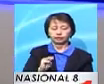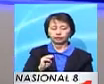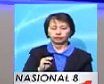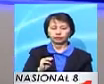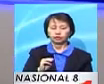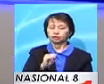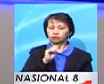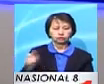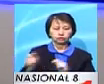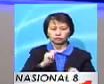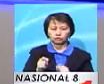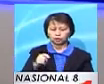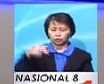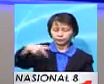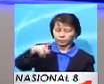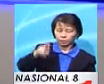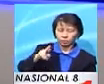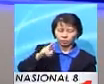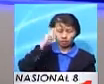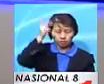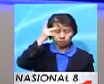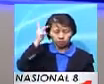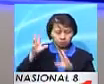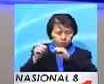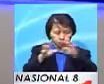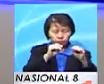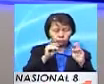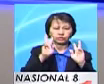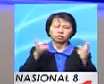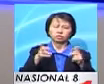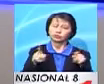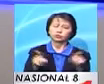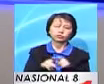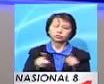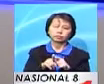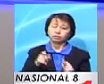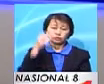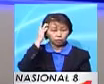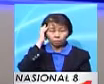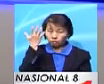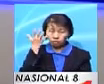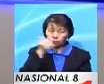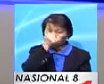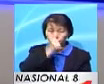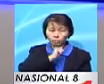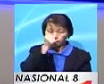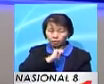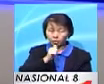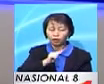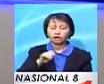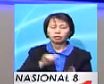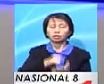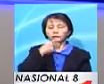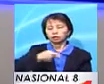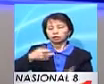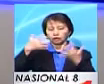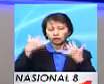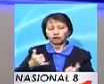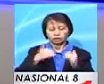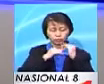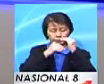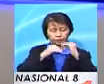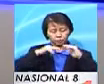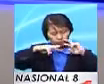Said. Tindakan pembangkang mempolitikkan isu tersebut seolah-olah tidak tahu bersabar. Sedangkan perkara itu kini di